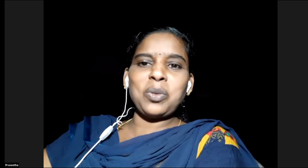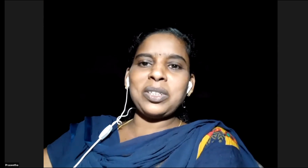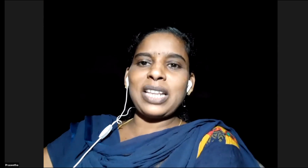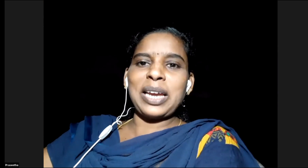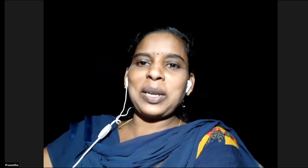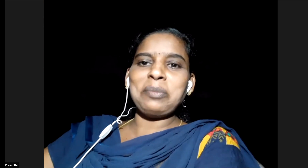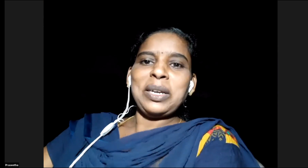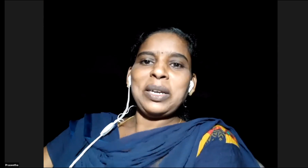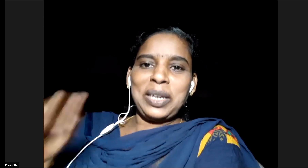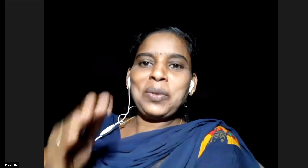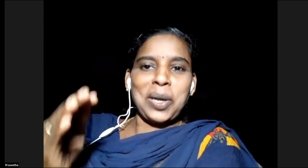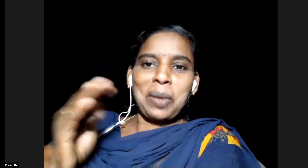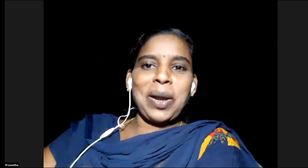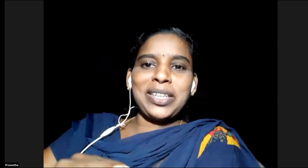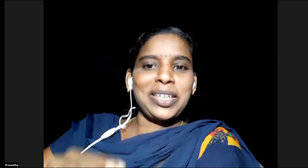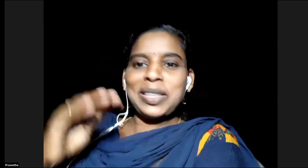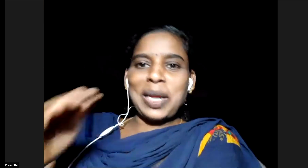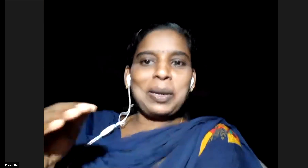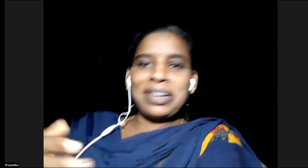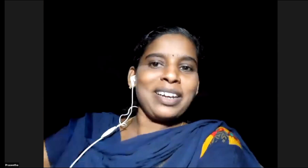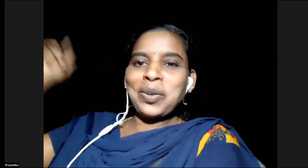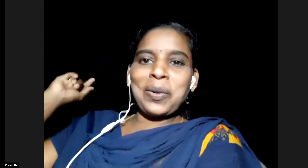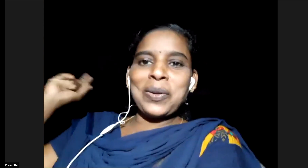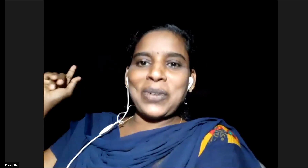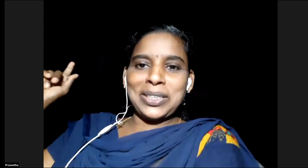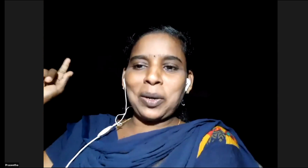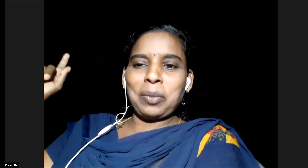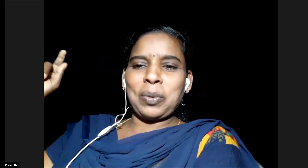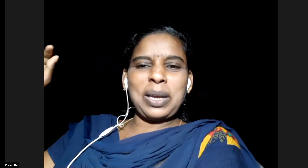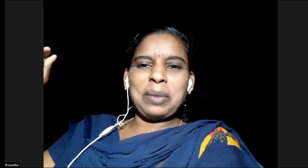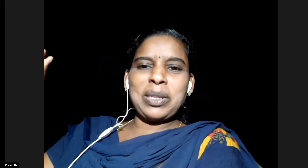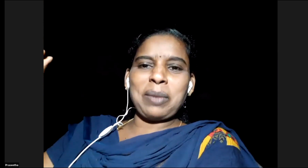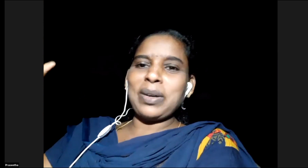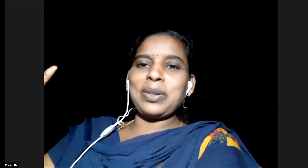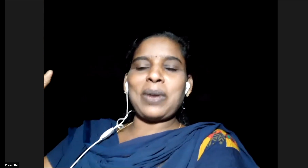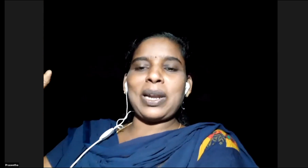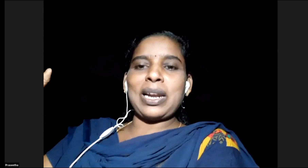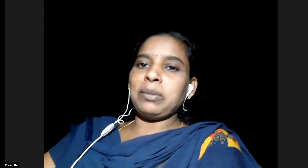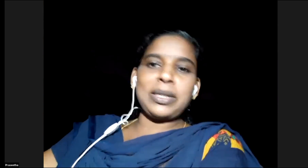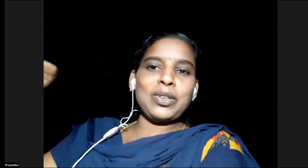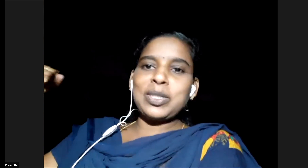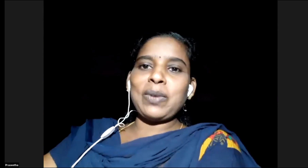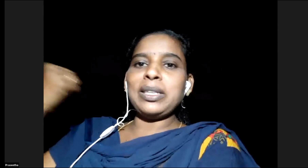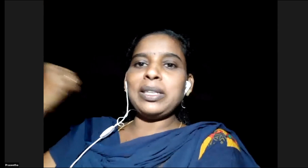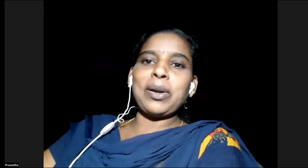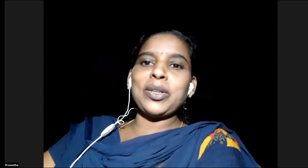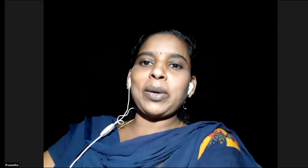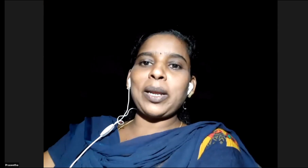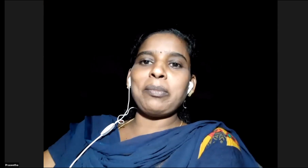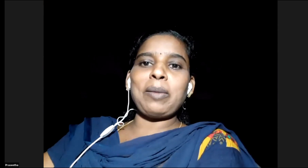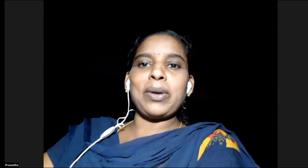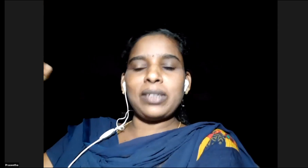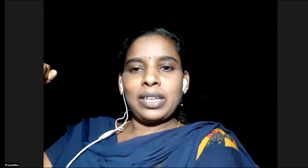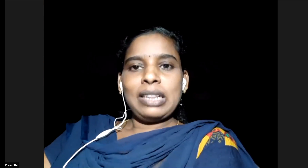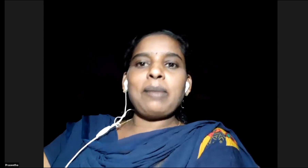കൊണ്ട് തോന്നുന്നതായിരിക്കും. ഈ കുട്ടികളെ മാറ്റി നിർത്തി നല്ല മക്കളെ എടുത്തോണ്ട് അവര് ഫംഗ്ഷൻ ഒക്കെ പോകും. അത് അറിയുമ്പോ നമുക്കതൊരു വല്ലാണ്ട്, അത് പിറ്റേ ദിവസം വന്ന് നമ്മളെടുത്ത്